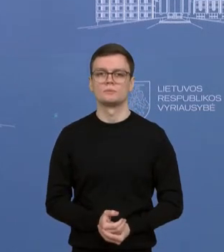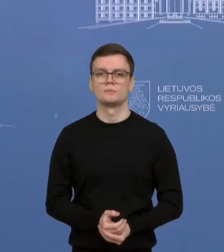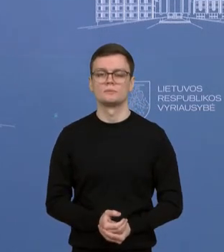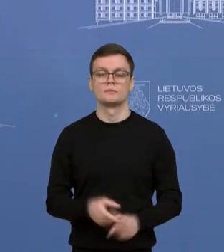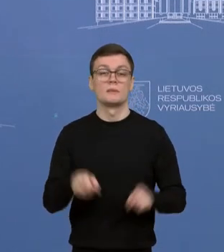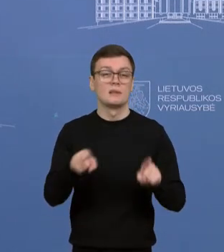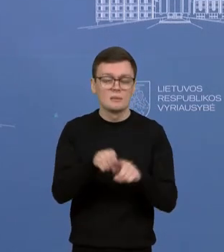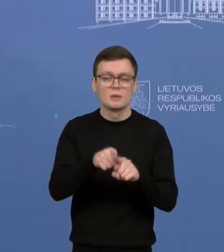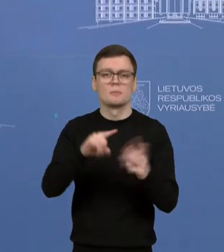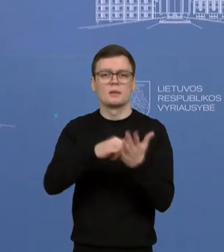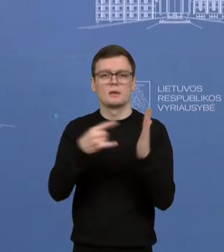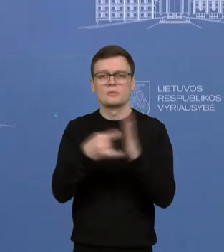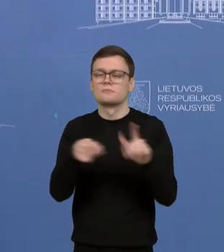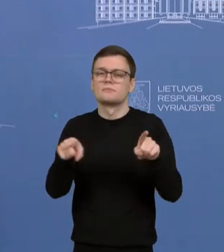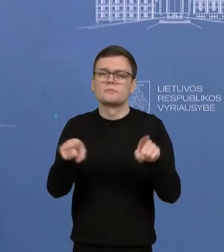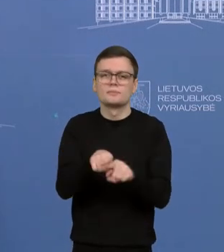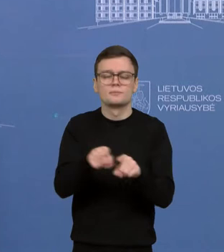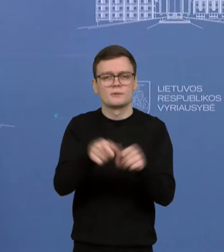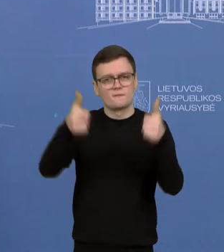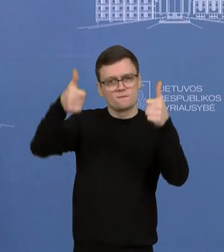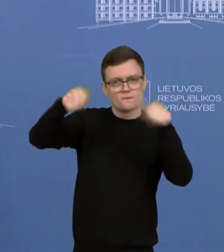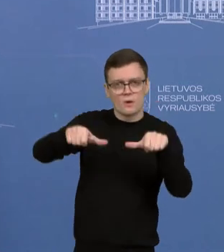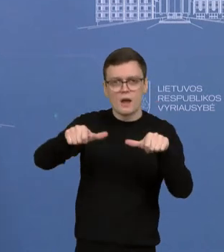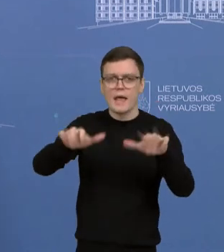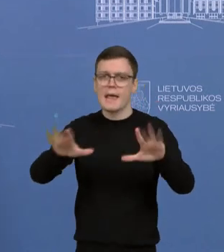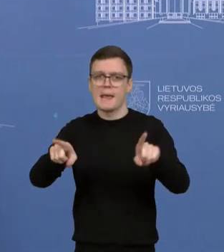labai panašų mechanizmą kaip ir